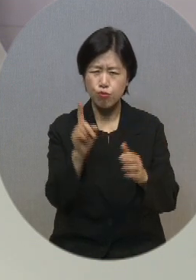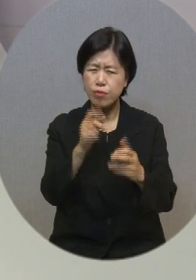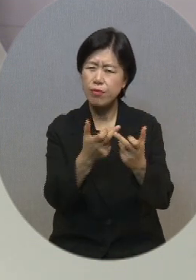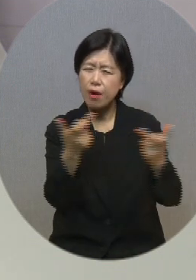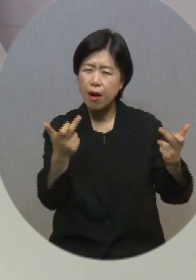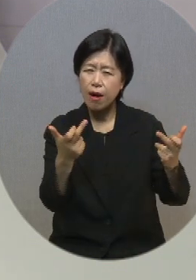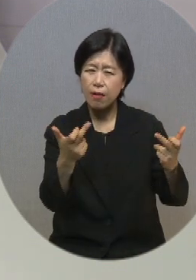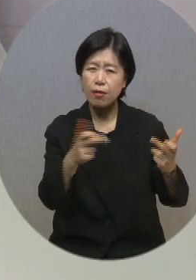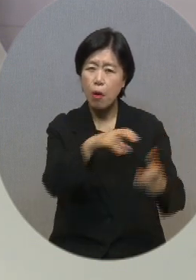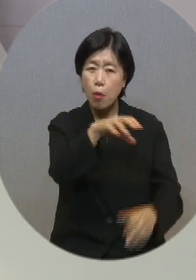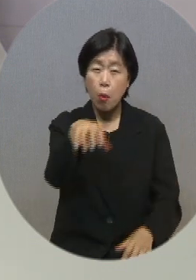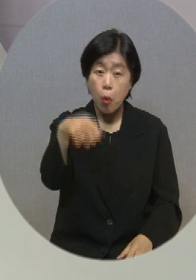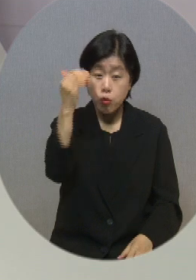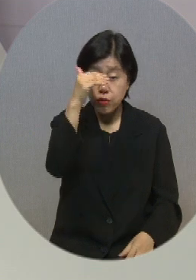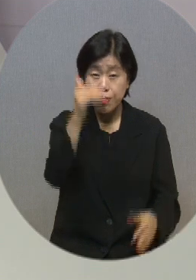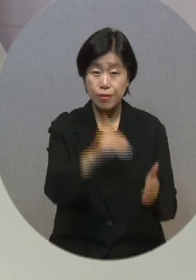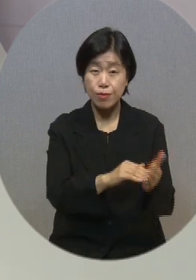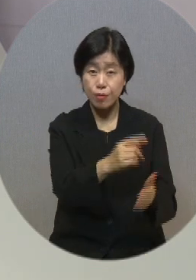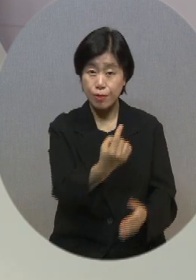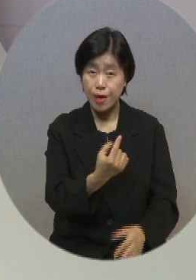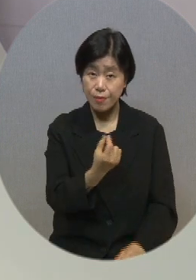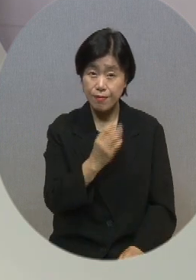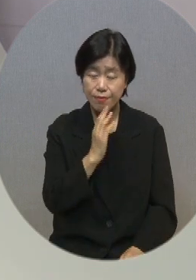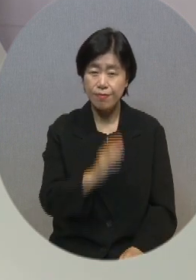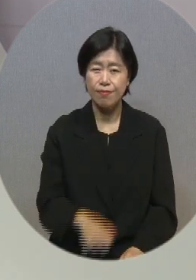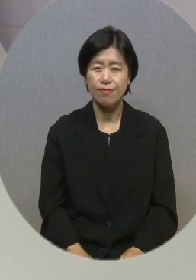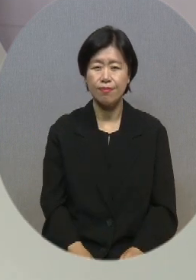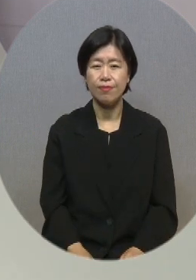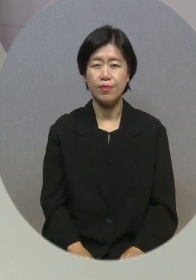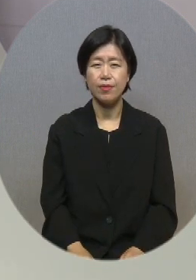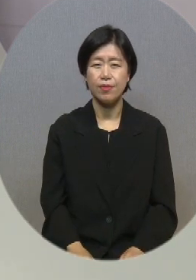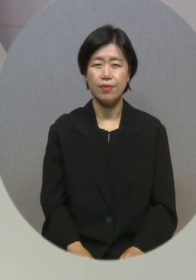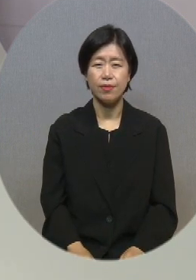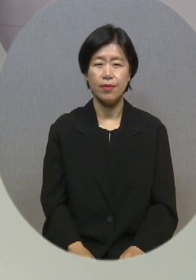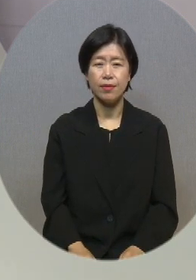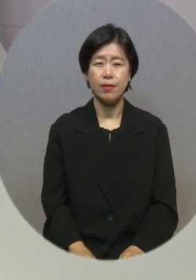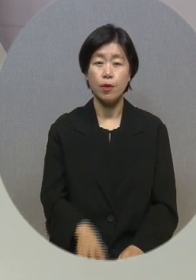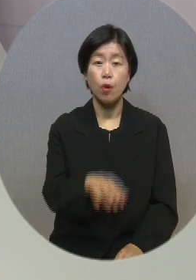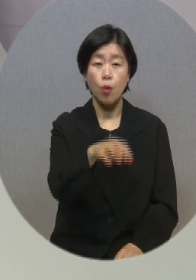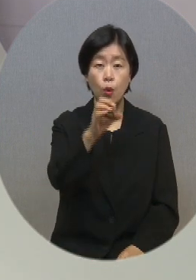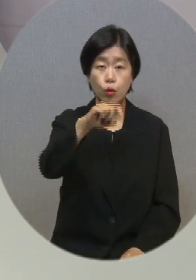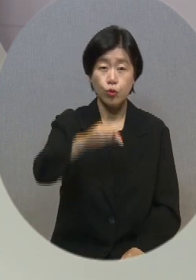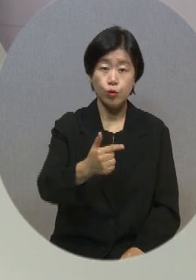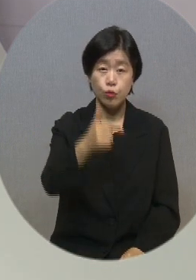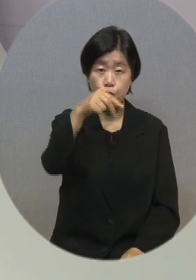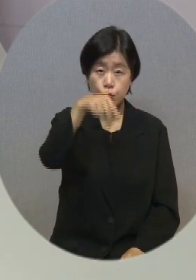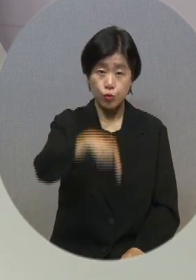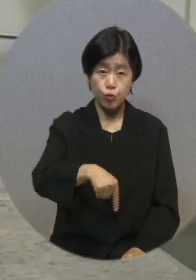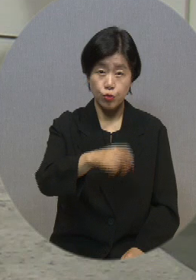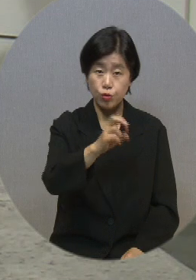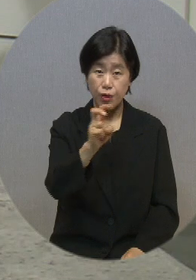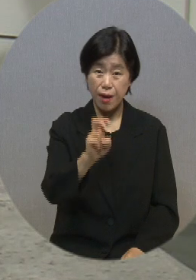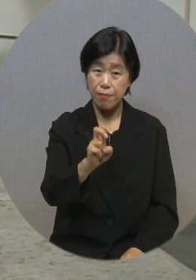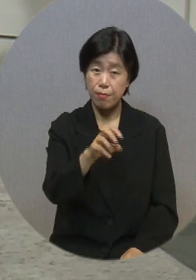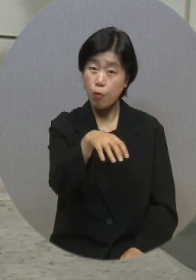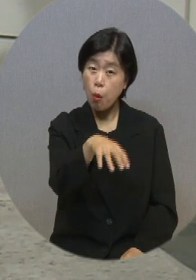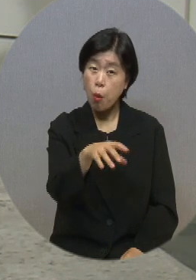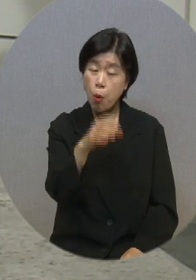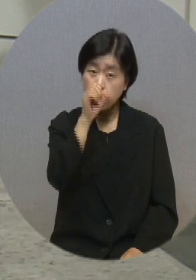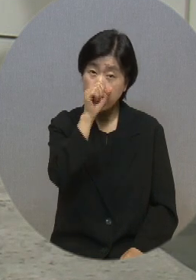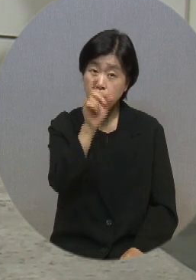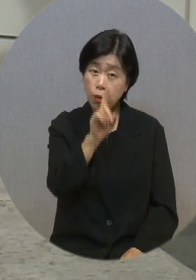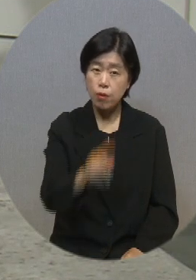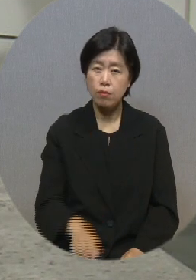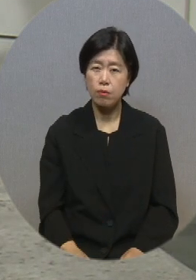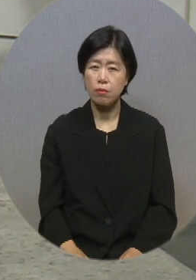운주함을 다녀오셨다고 들었어요. 예예예. 예, 예. 밀양의 운주함은 어떤 점이 좋았나요? 거기 가서 어떤 일이 있었나요? 아, 그건